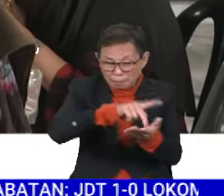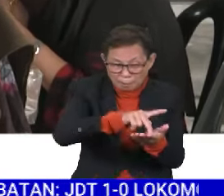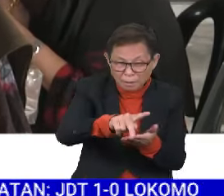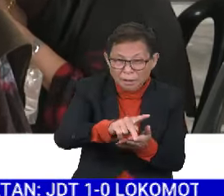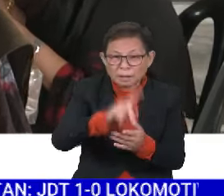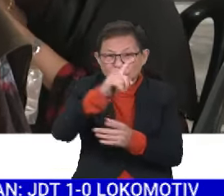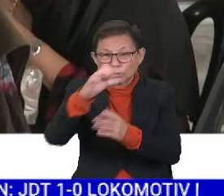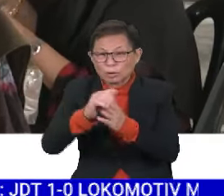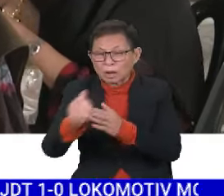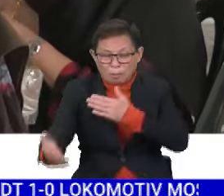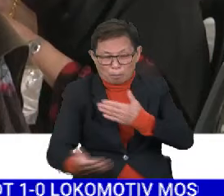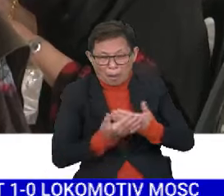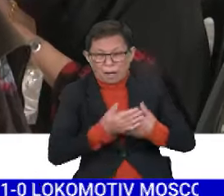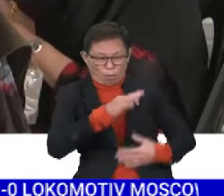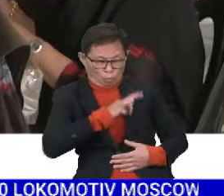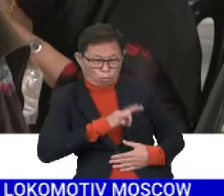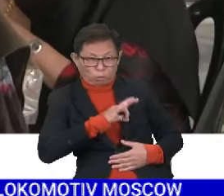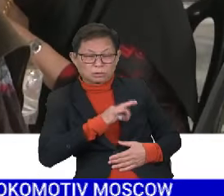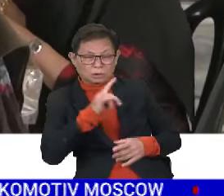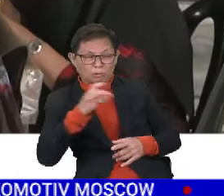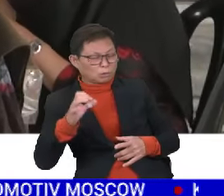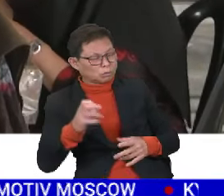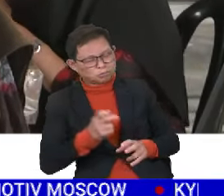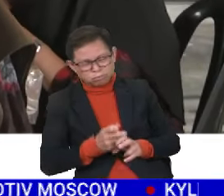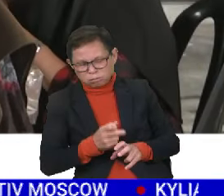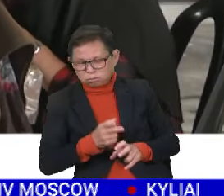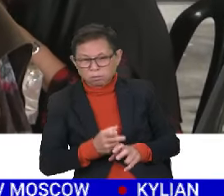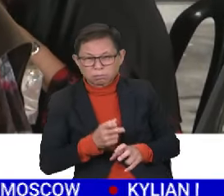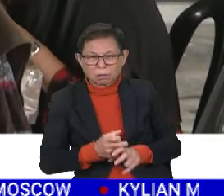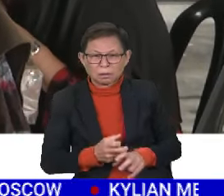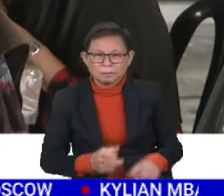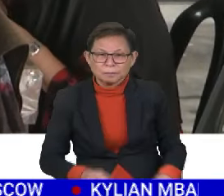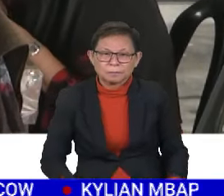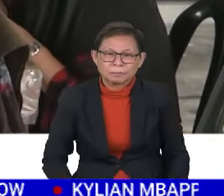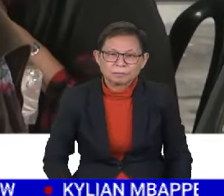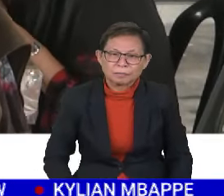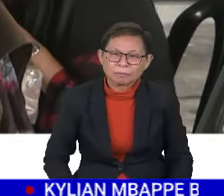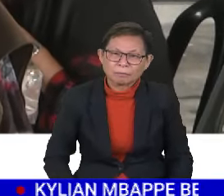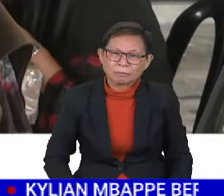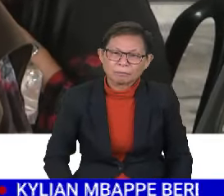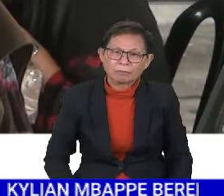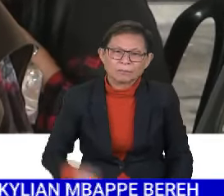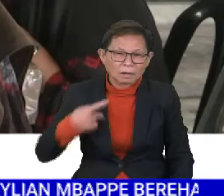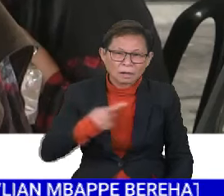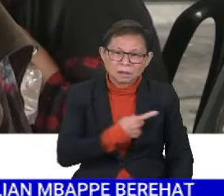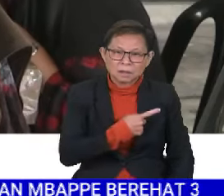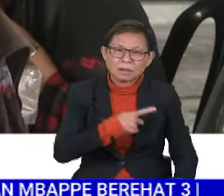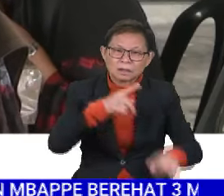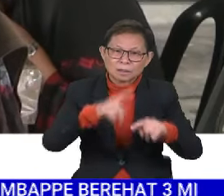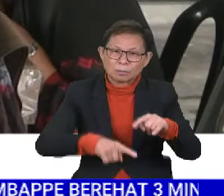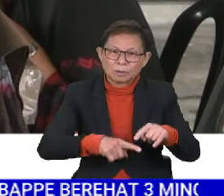tak balik pun 100. Sakit sangat. Tapi ni adalah sikit. Orang cakap sikit pun, kita tak beli barang